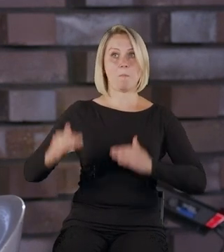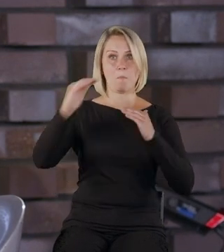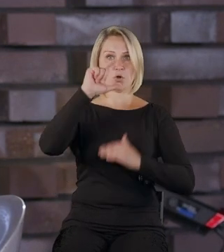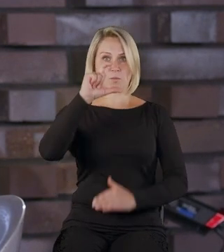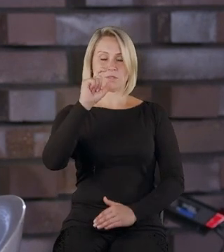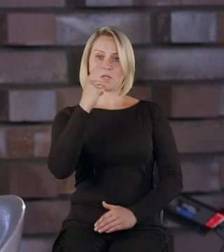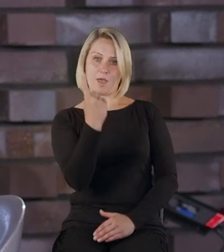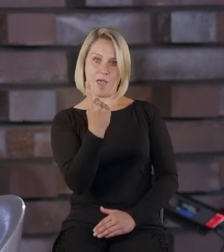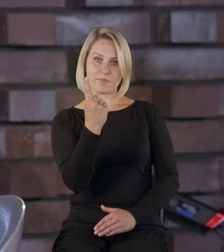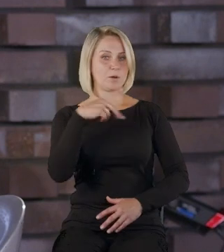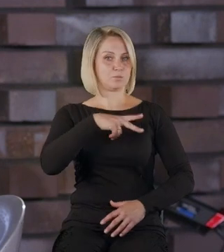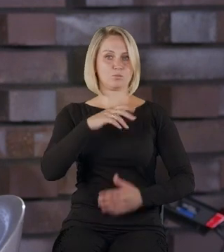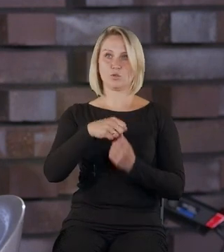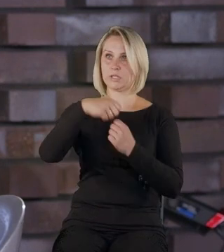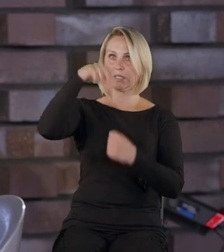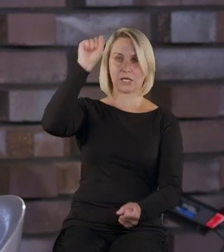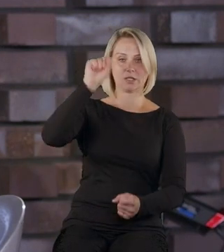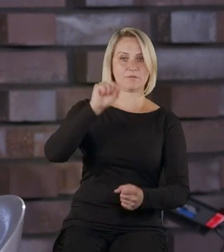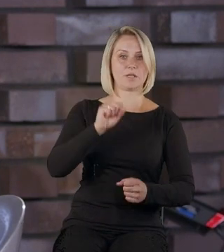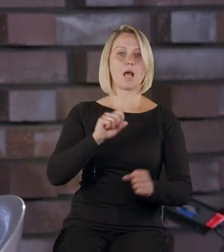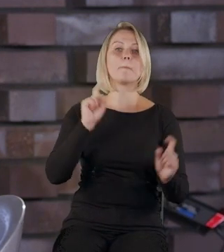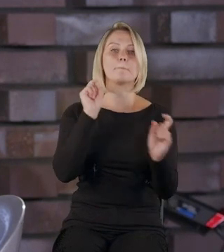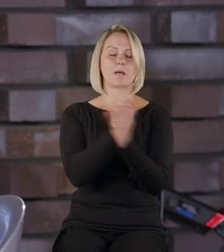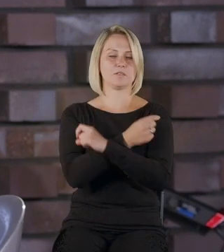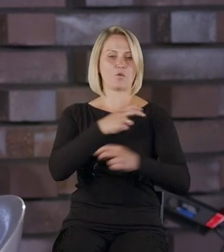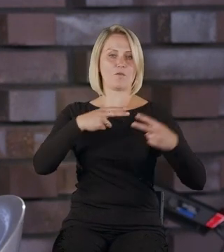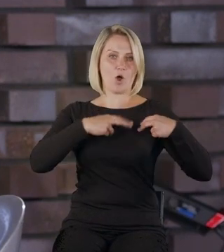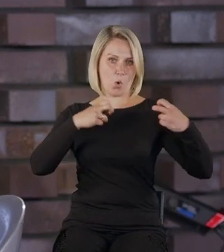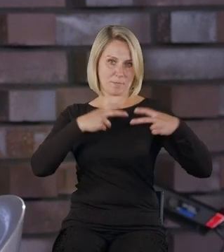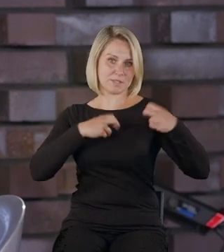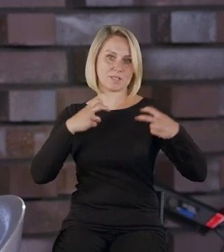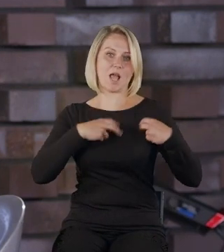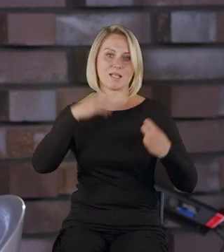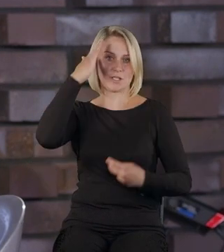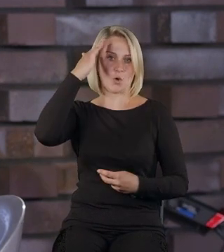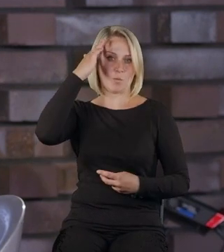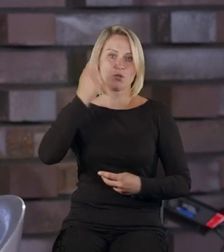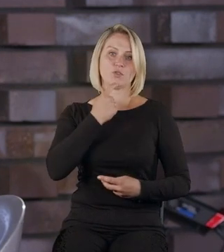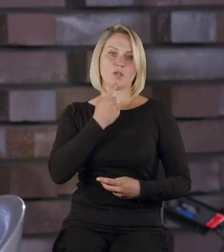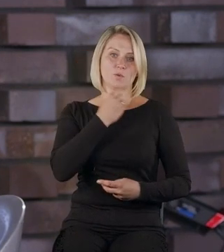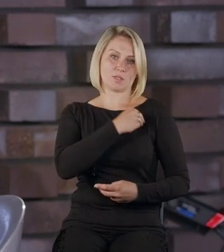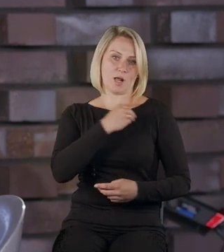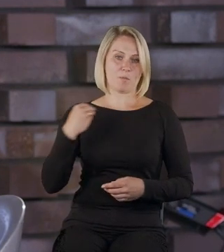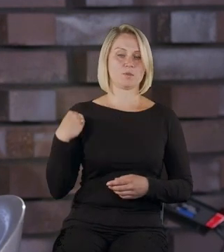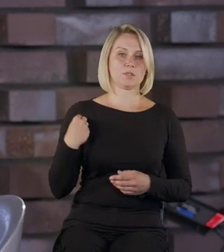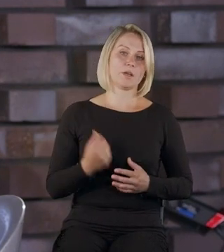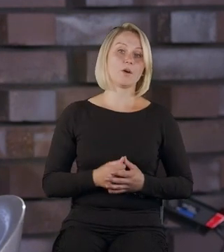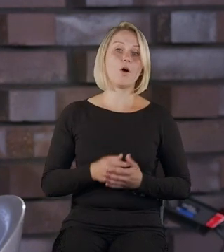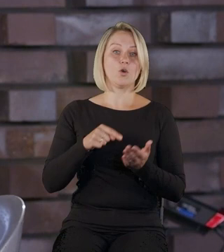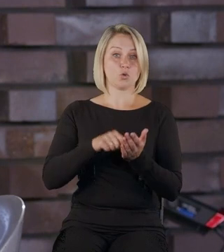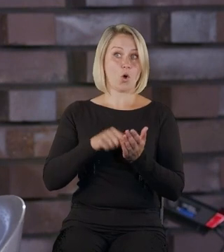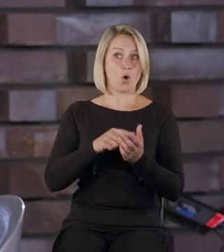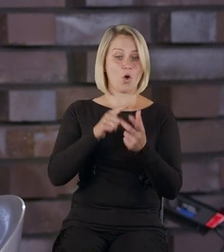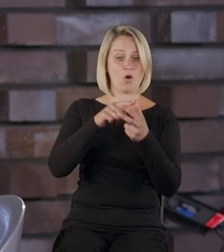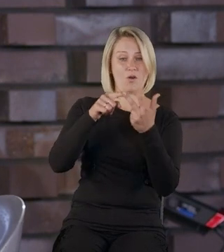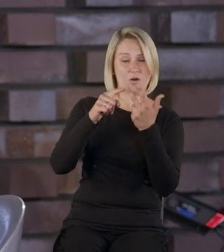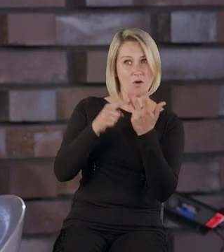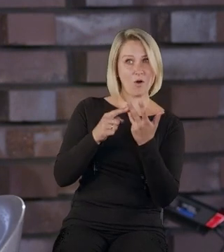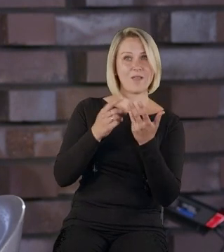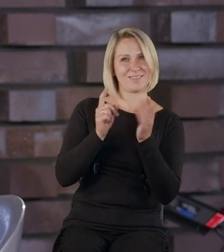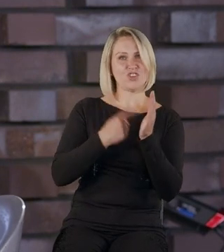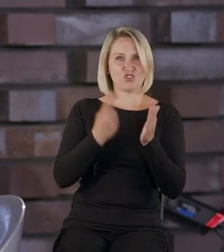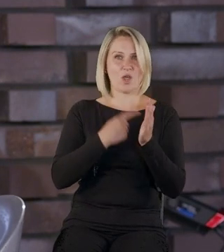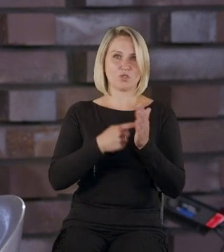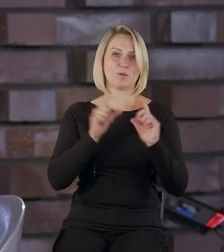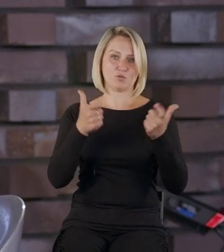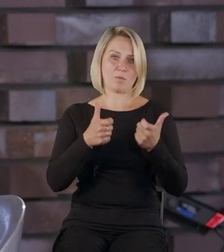że ten certyfikat musi być wydany przez Państwową Komisję do Spraw Poświadczenia Znajomości Języka Polskiego jako obcego. I to są takie najczęstsze